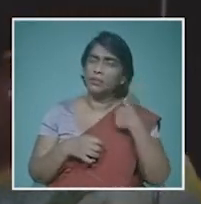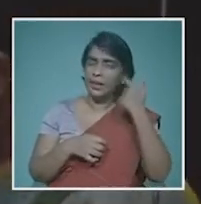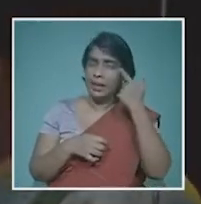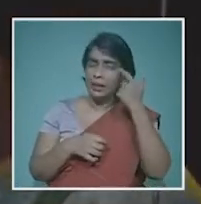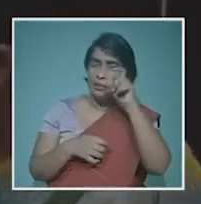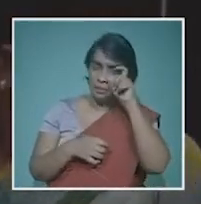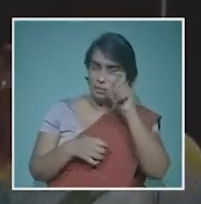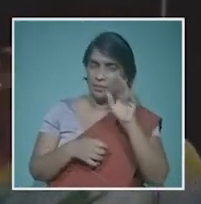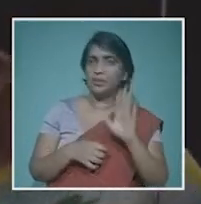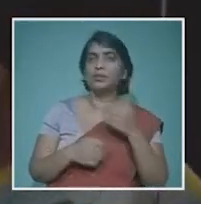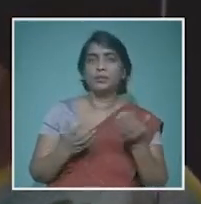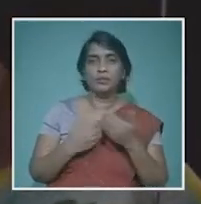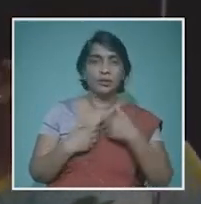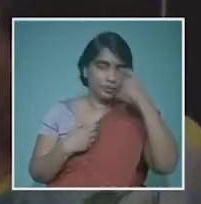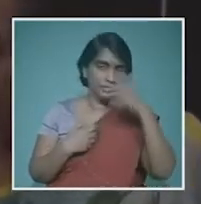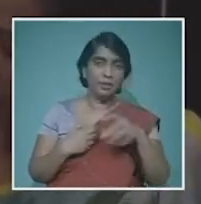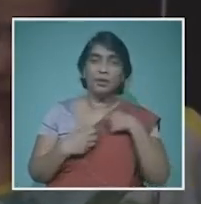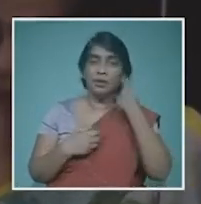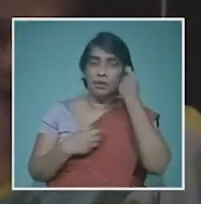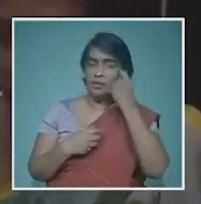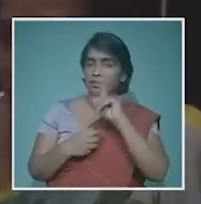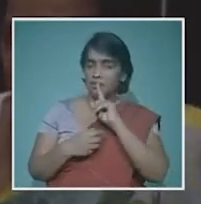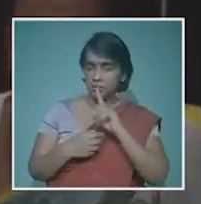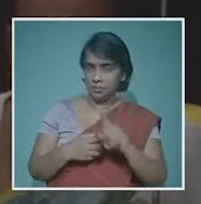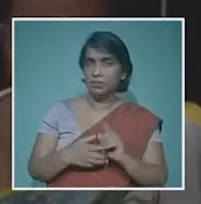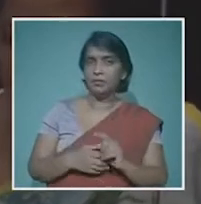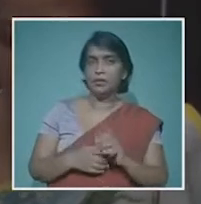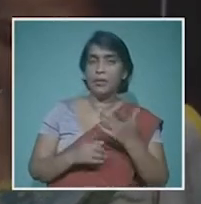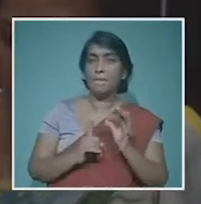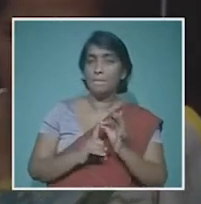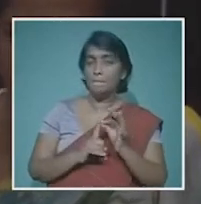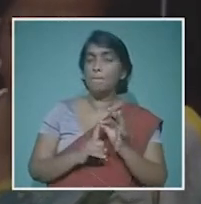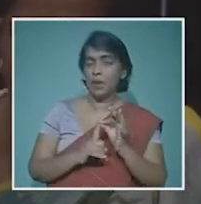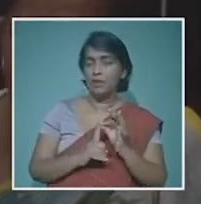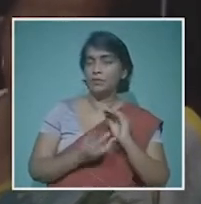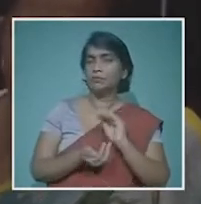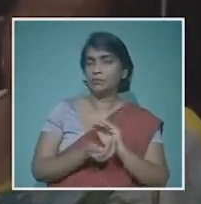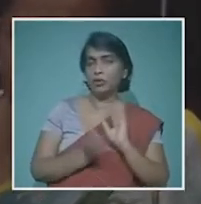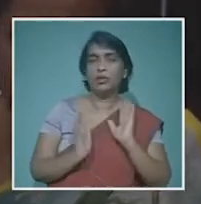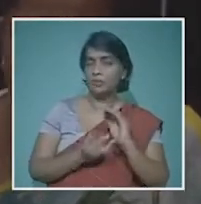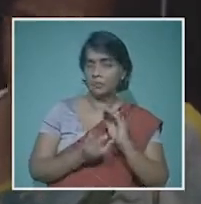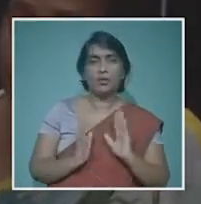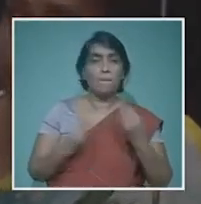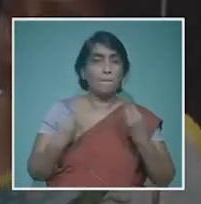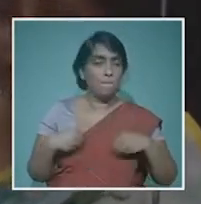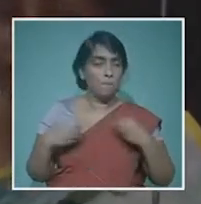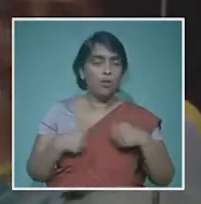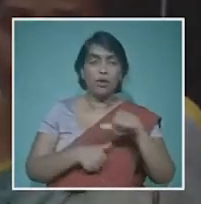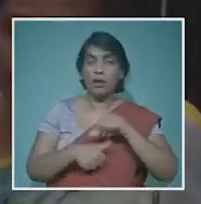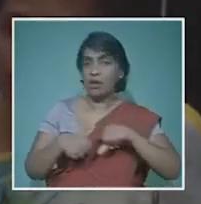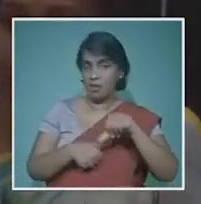බලන්න තියෙනවා. අපි දැක්කා යෝජනා කරලා තිබුණා පුජ්‍යලික කරණය කරන්න ඕනේ කියලා. ඒ කියන්නේ පාඩු ලබන